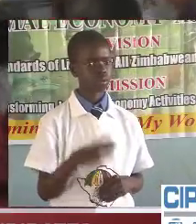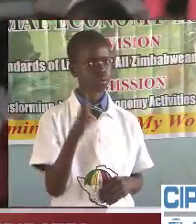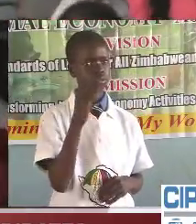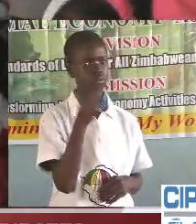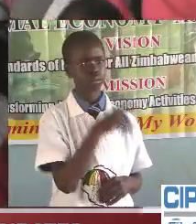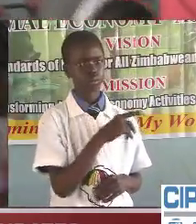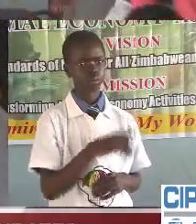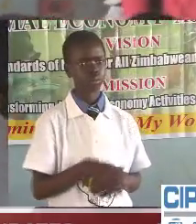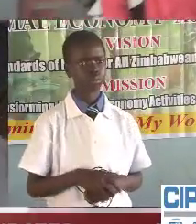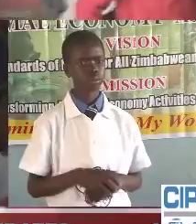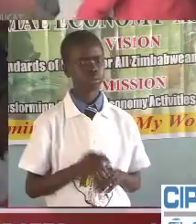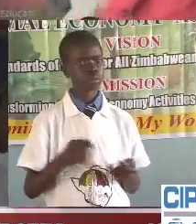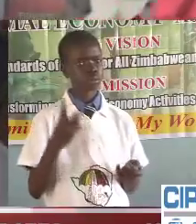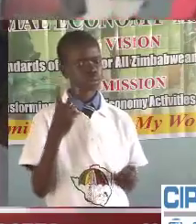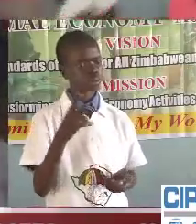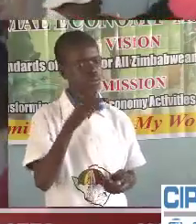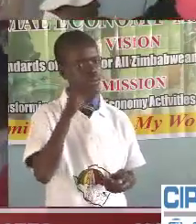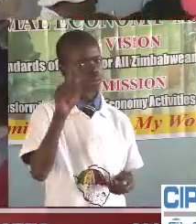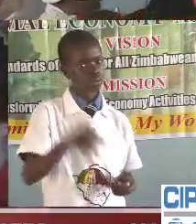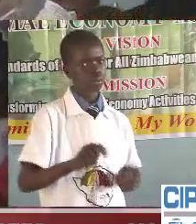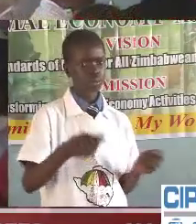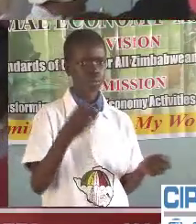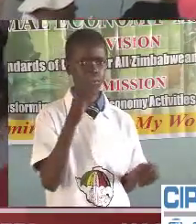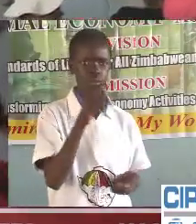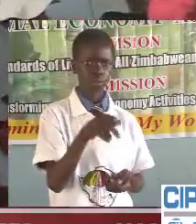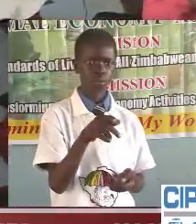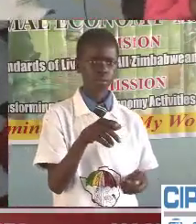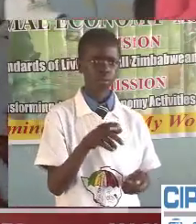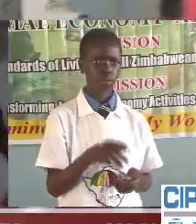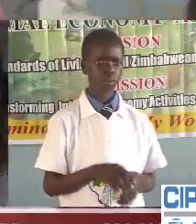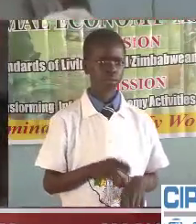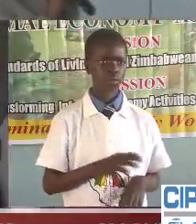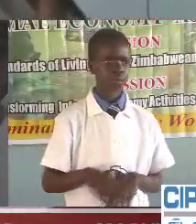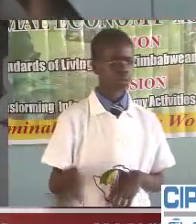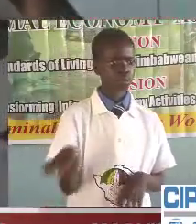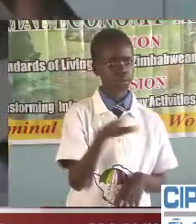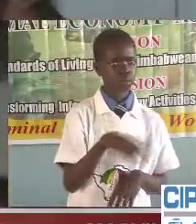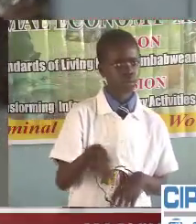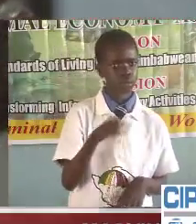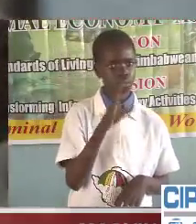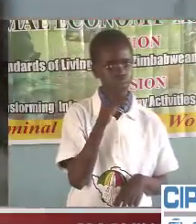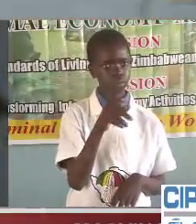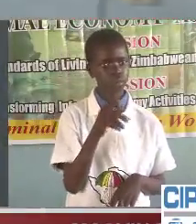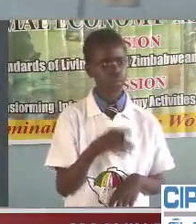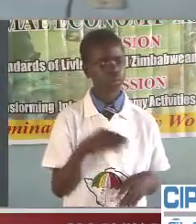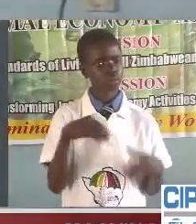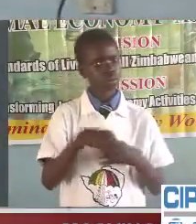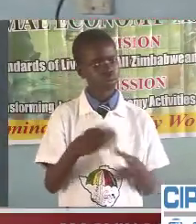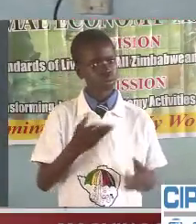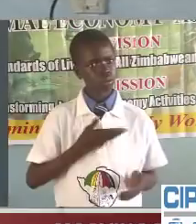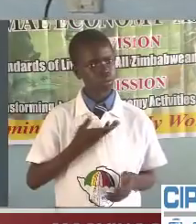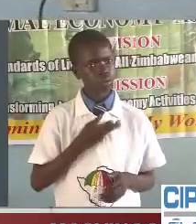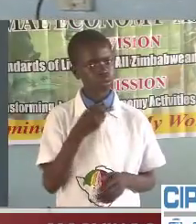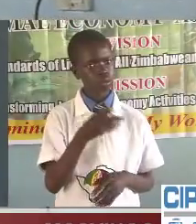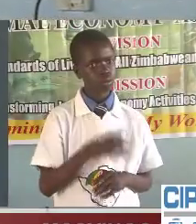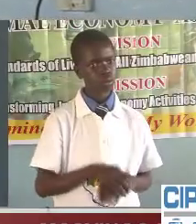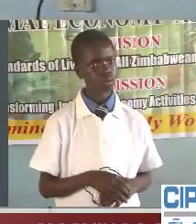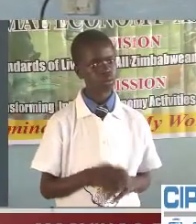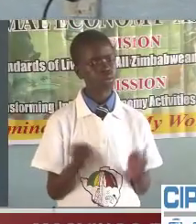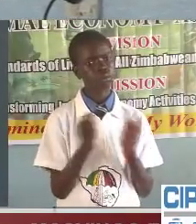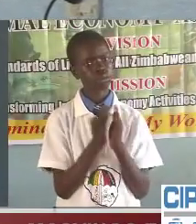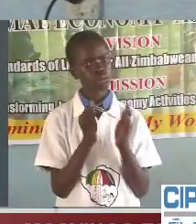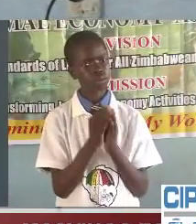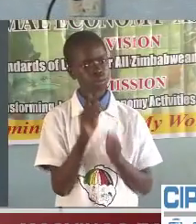Alright, tadzoka tati agenda yedu pano ndeinformal sector. Handiti saka isusu tiri